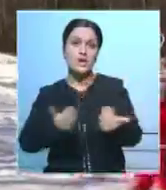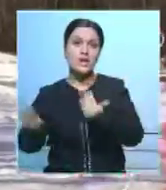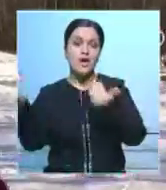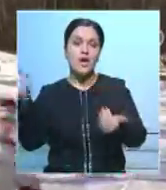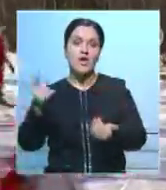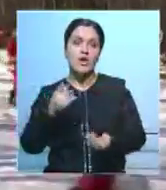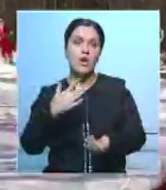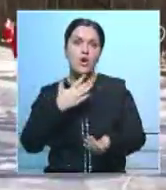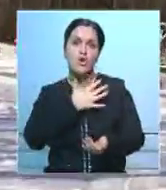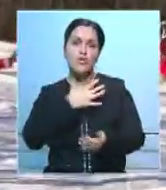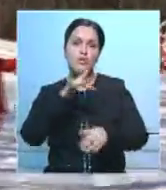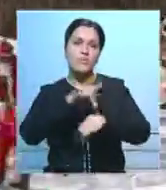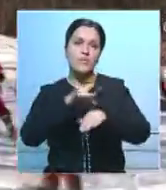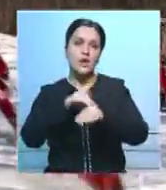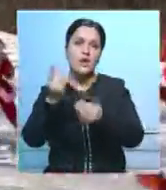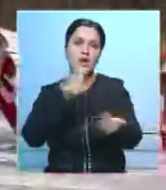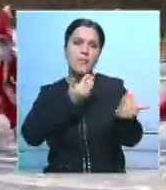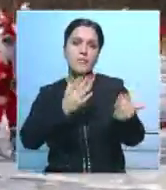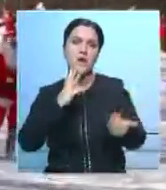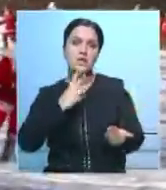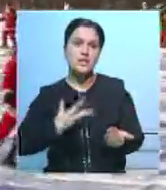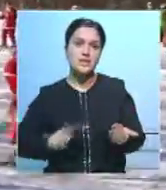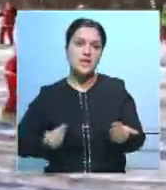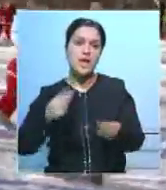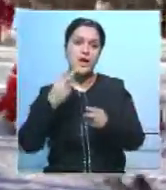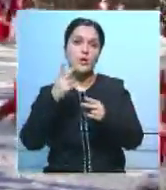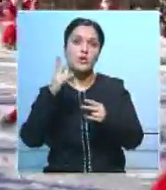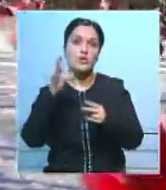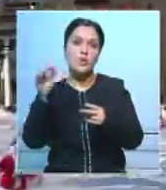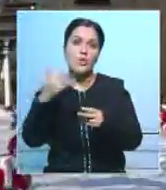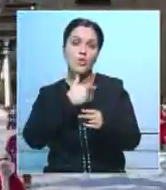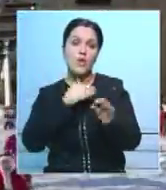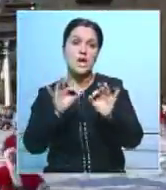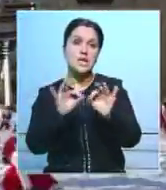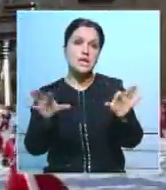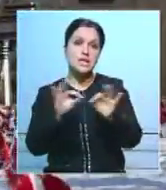лыжи – любимый вид спорта Санта-Клауса. Но цель мероприятия, по